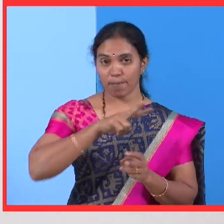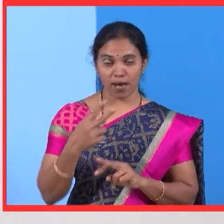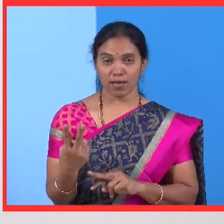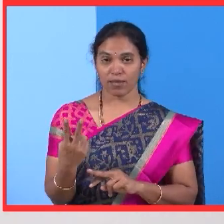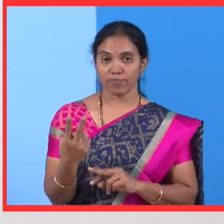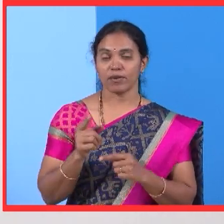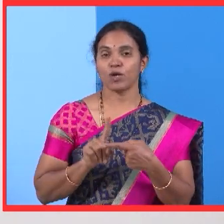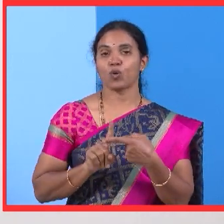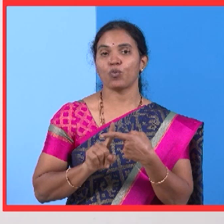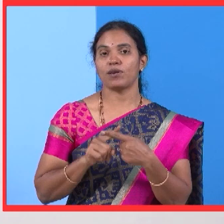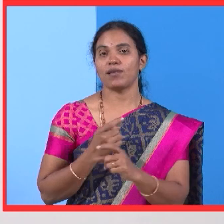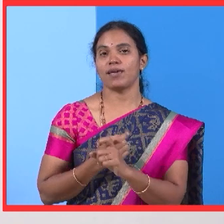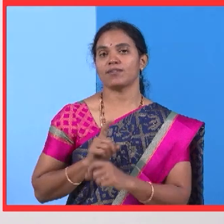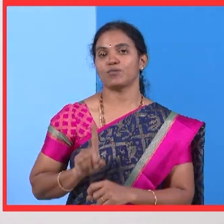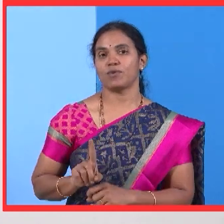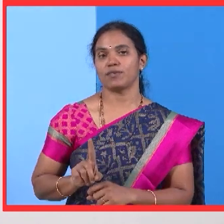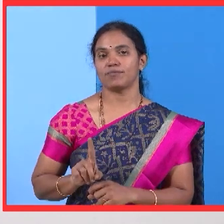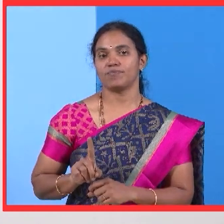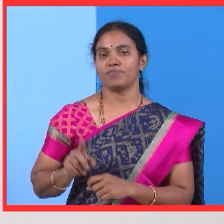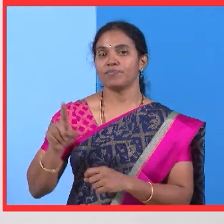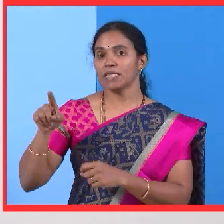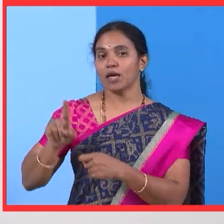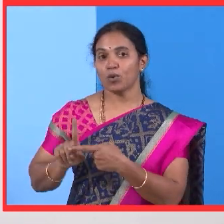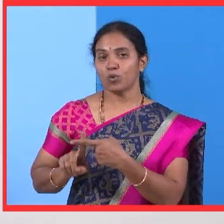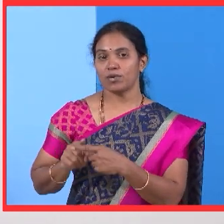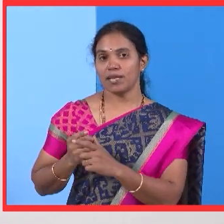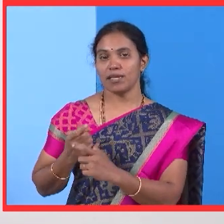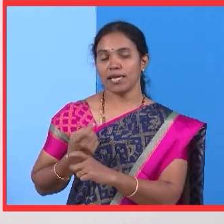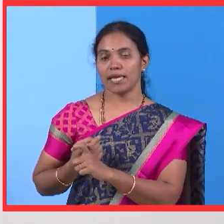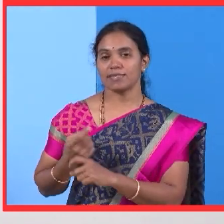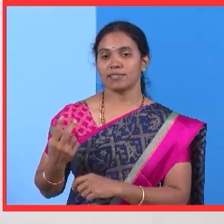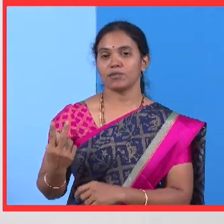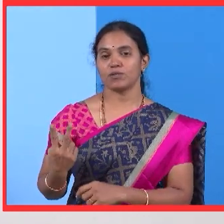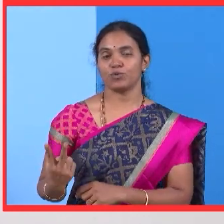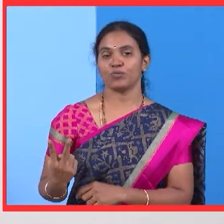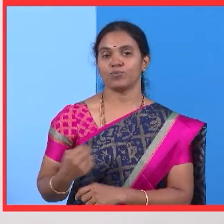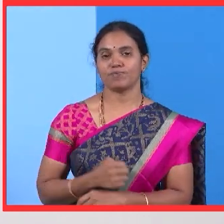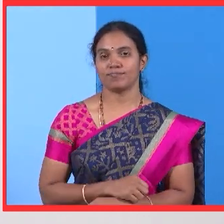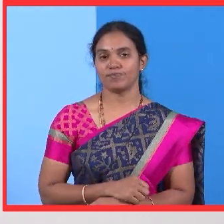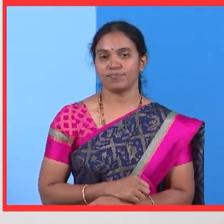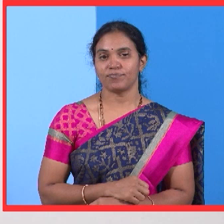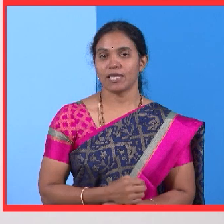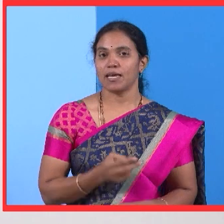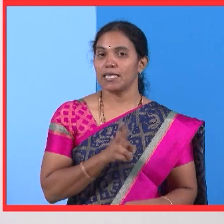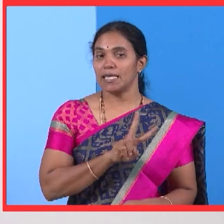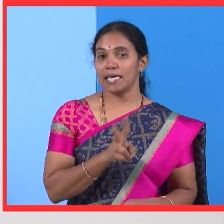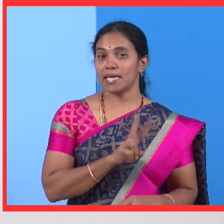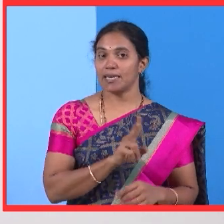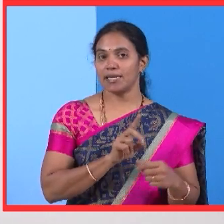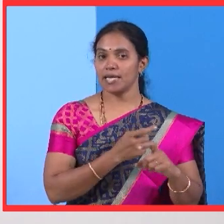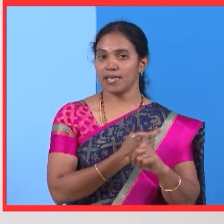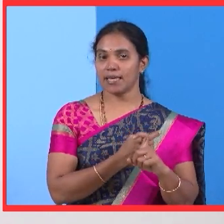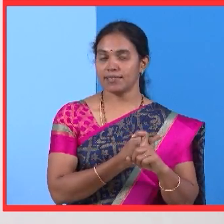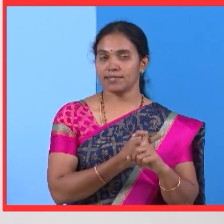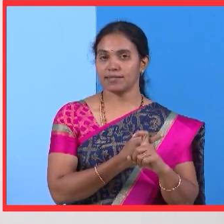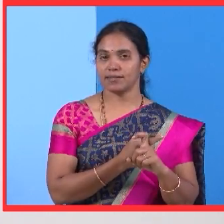மாறும். இது ஒரு எக்ஸு, இது ஒரு எக்ஸு, ரெண்டு எக்ஸு, ரெண்டு எக்ஸஸ் ஈக்குவல் டு எக்ஸ் டூ ப்ளஸ் எக்ஸ் ஒன்று. இப்போ எக்ஸுங்க